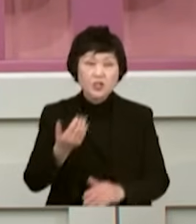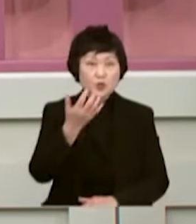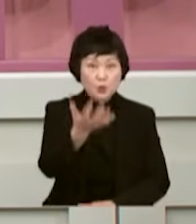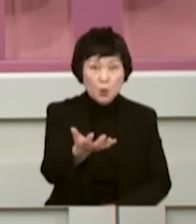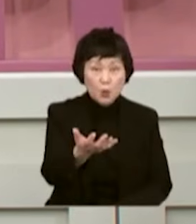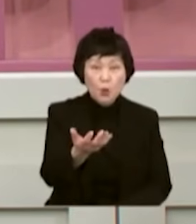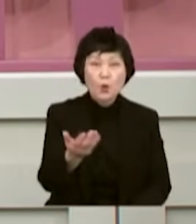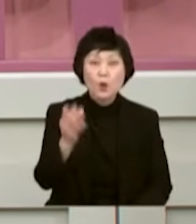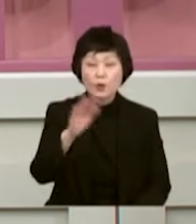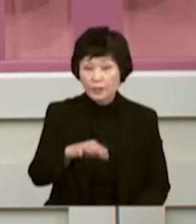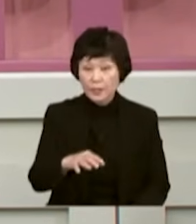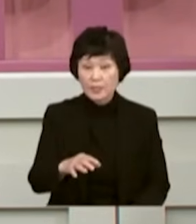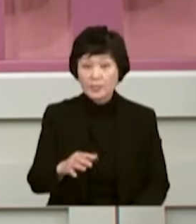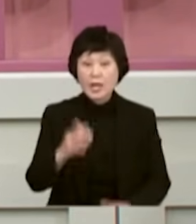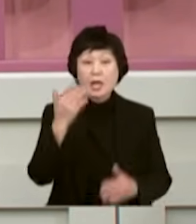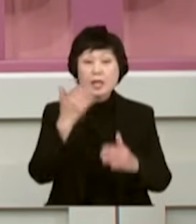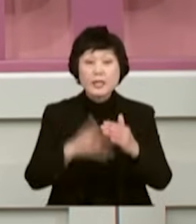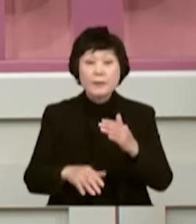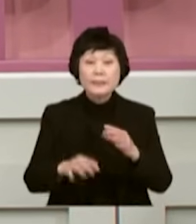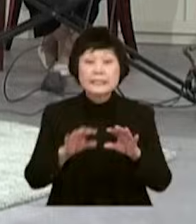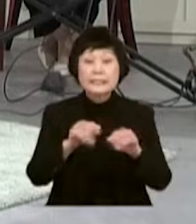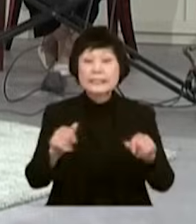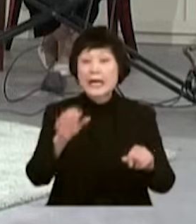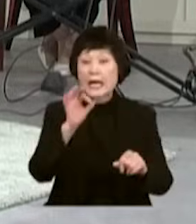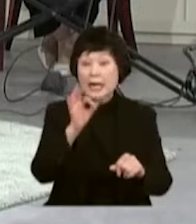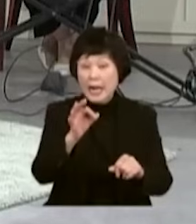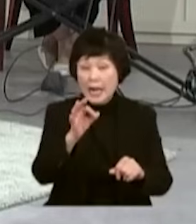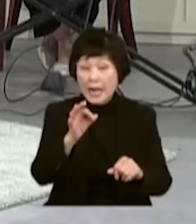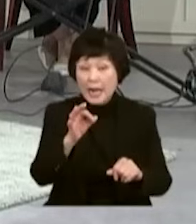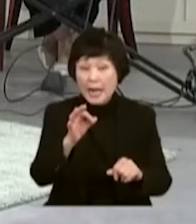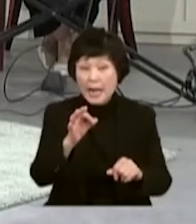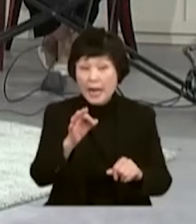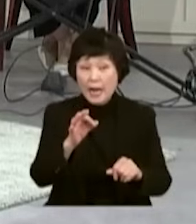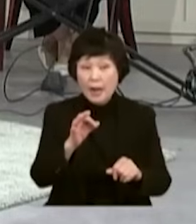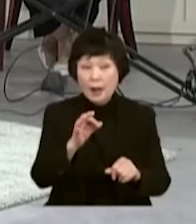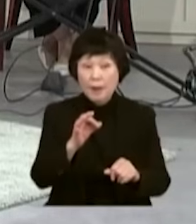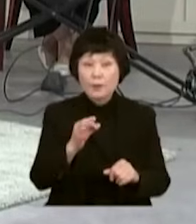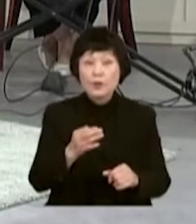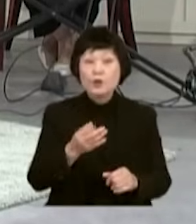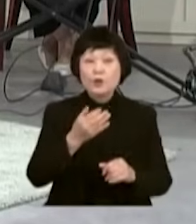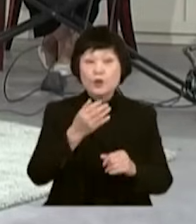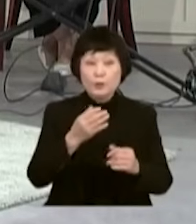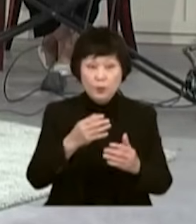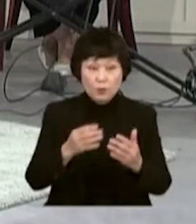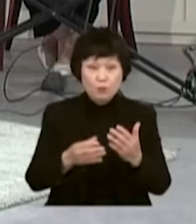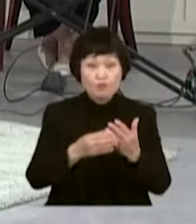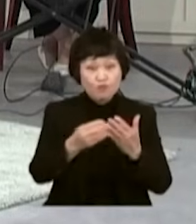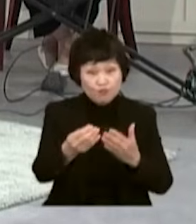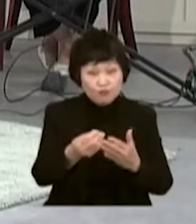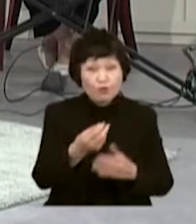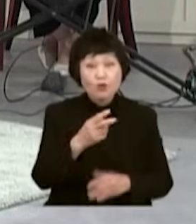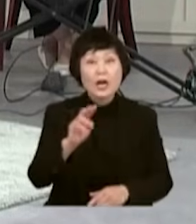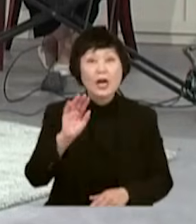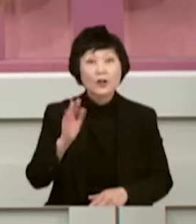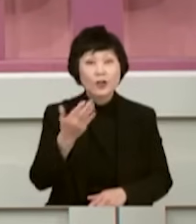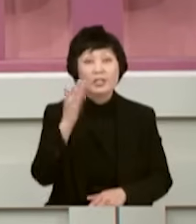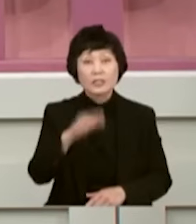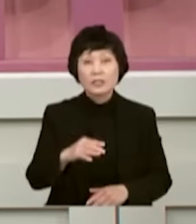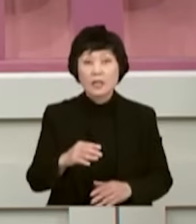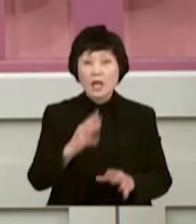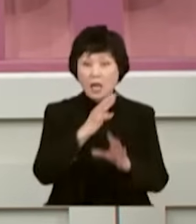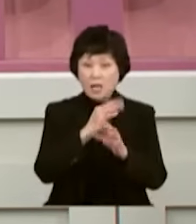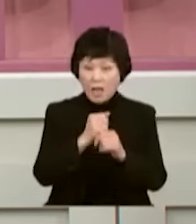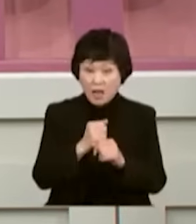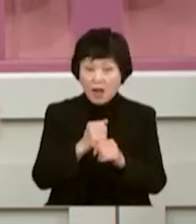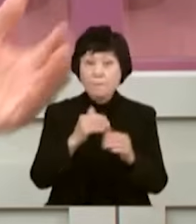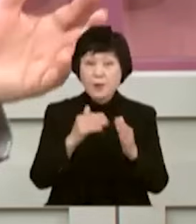때 되니까 한 푼도 안 내고 교회를 떠나갔어요. 아니 130억 헌금하겠다는 분이 한 푼도 안 내고 떠나간 거죠. 그런 분이 어떻게 해요,